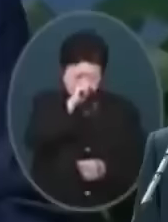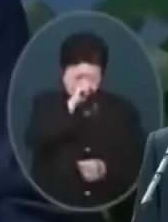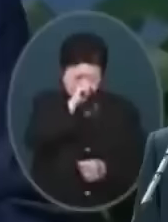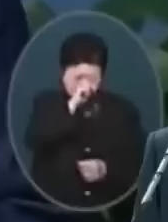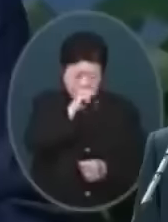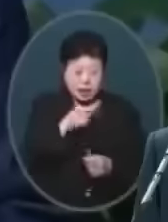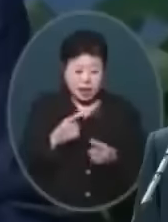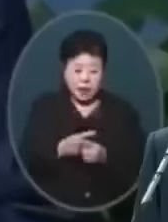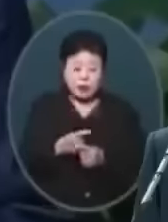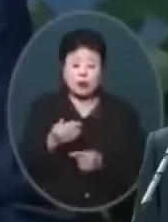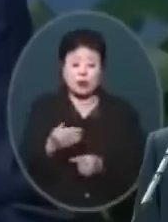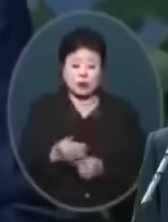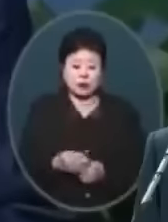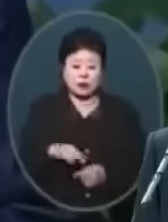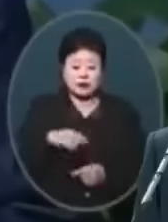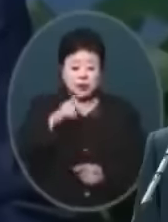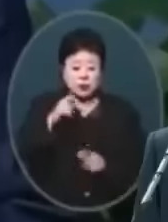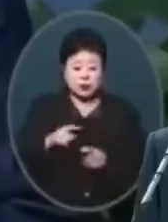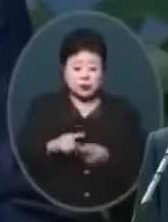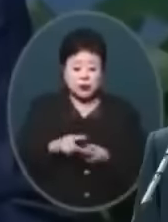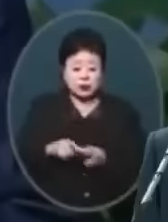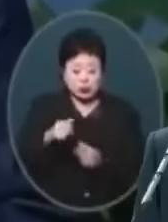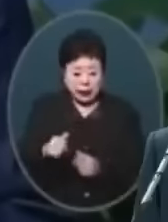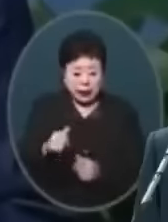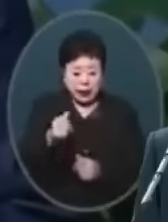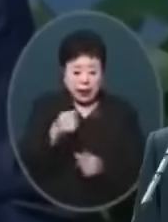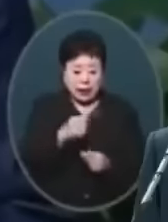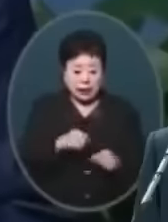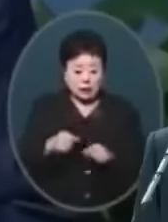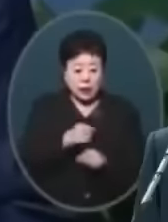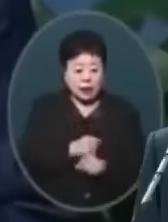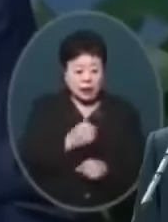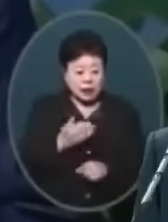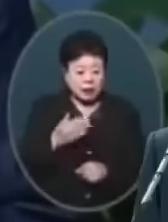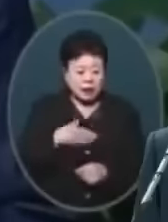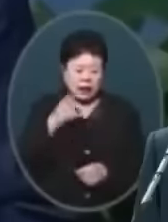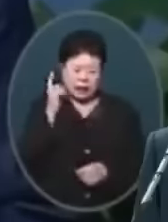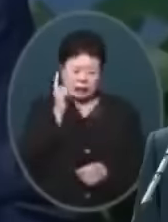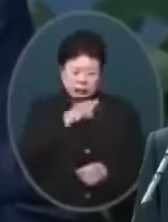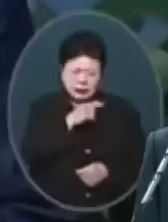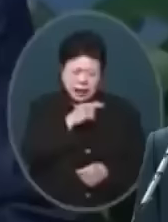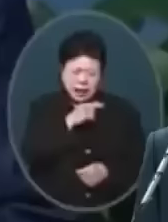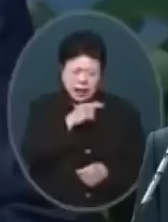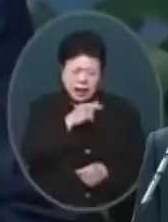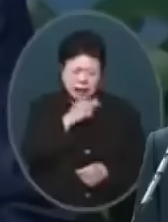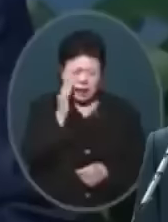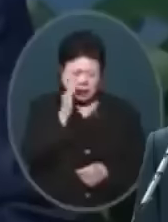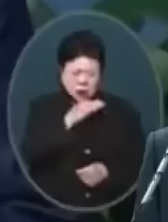따라서 그렇게 하게 되는 것입니다. 자기가